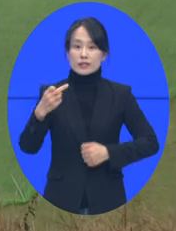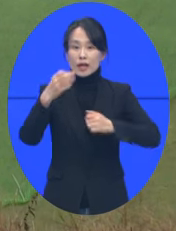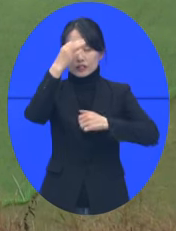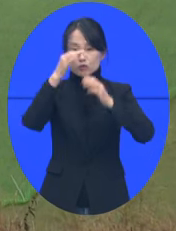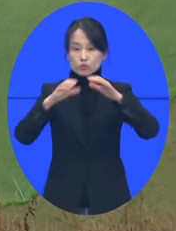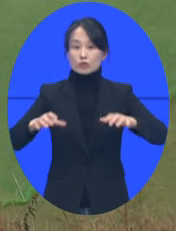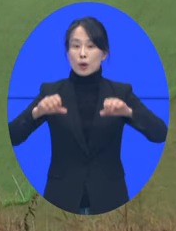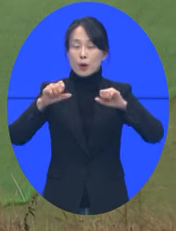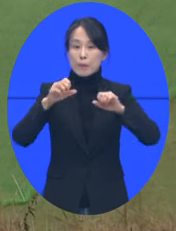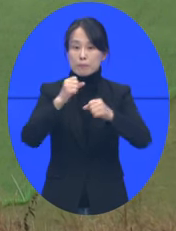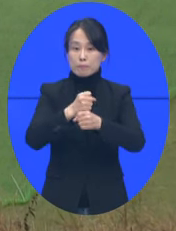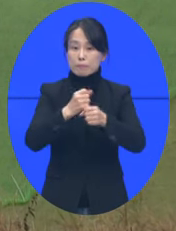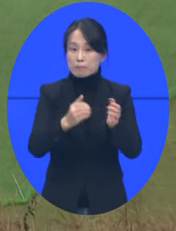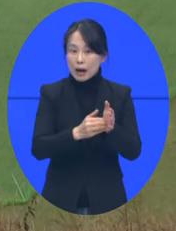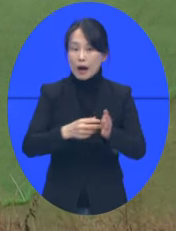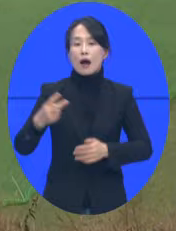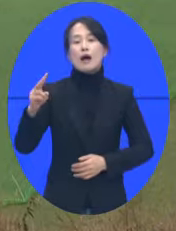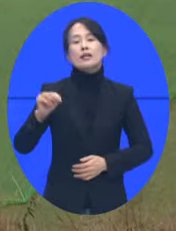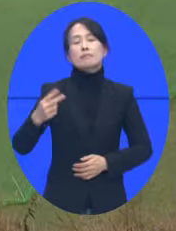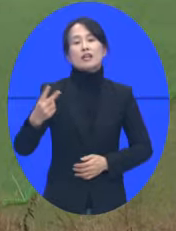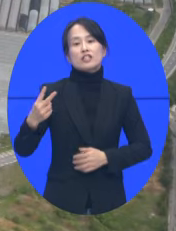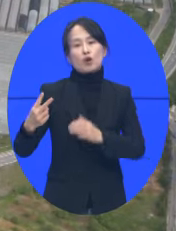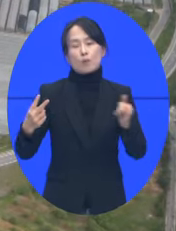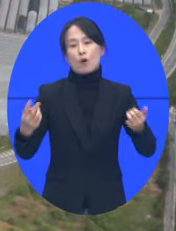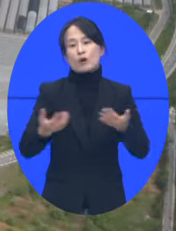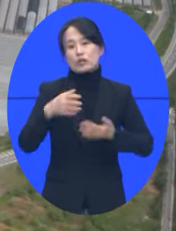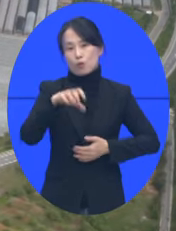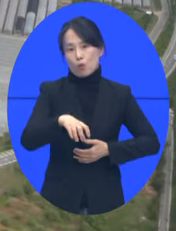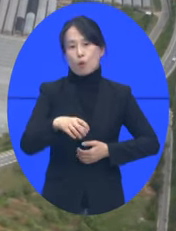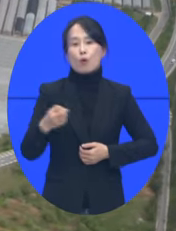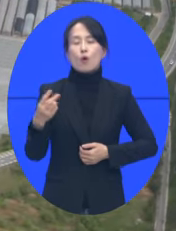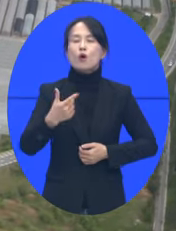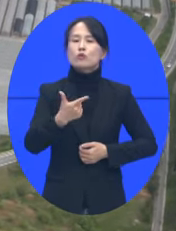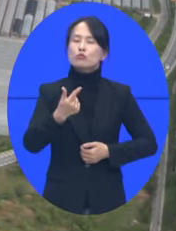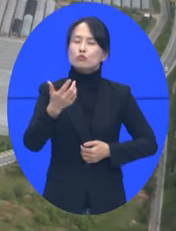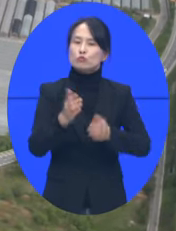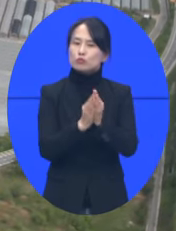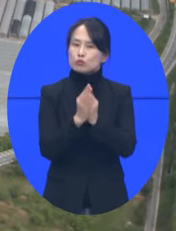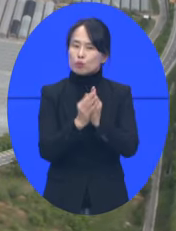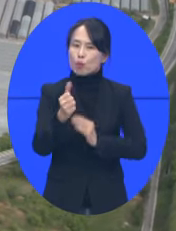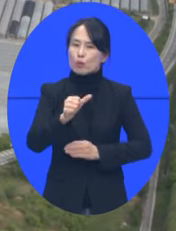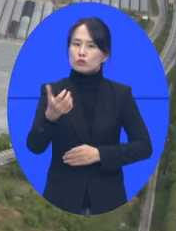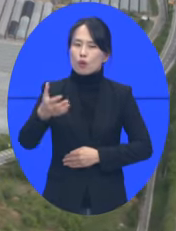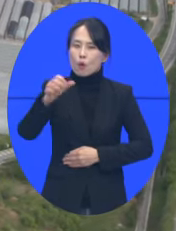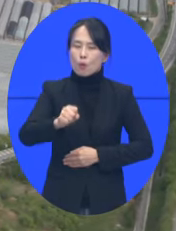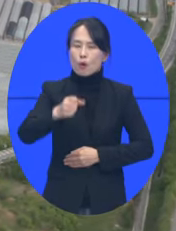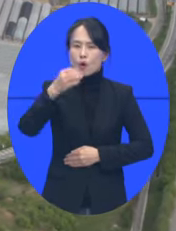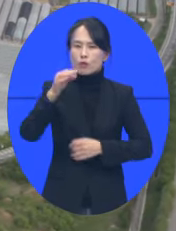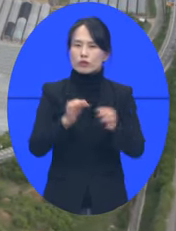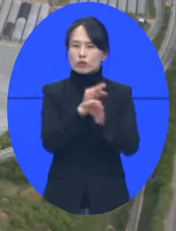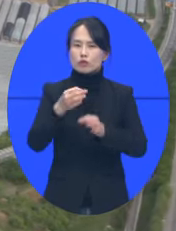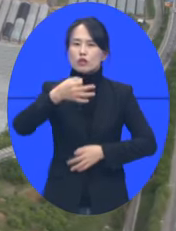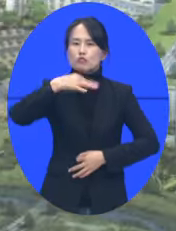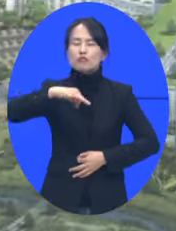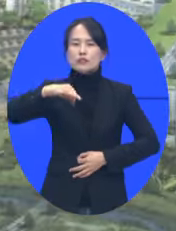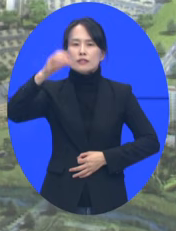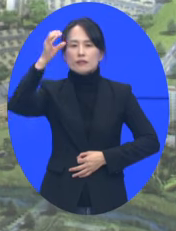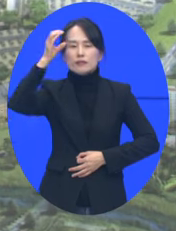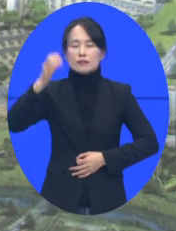조성되면 약 2 2,000여명의 고용 창출과 6조 5천억 원의 경제유발 효과가 있을 것으로 기대되고